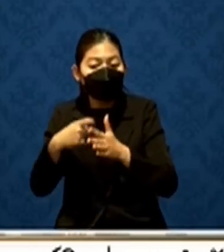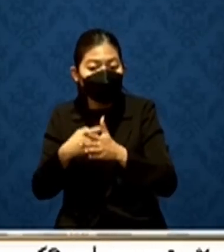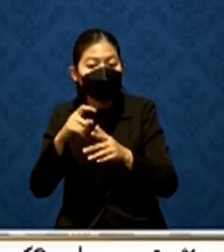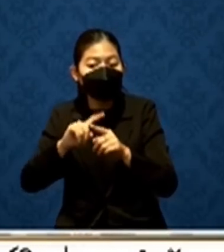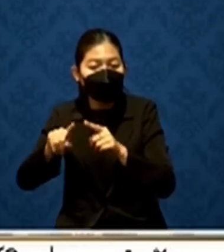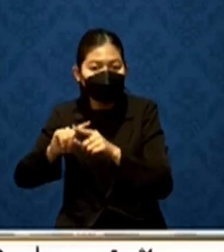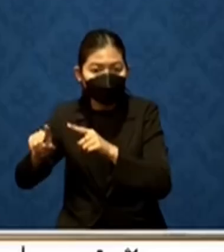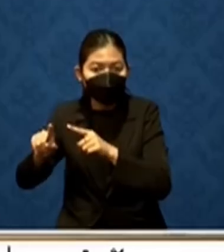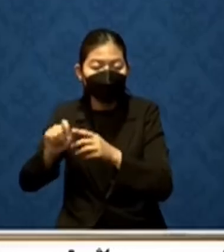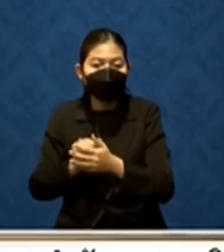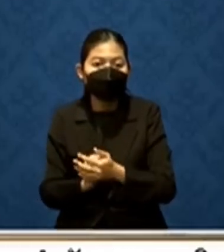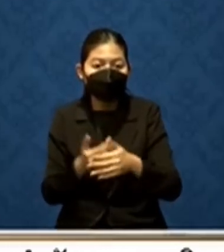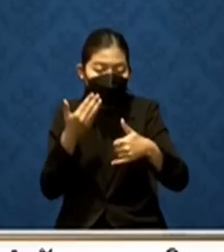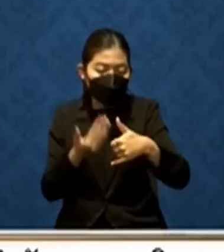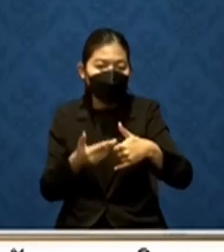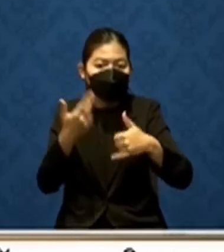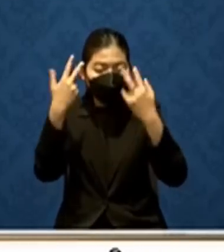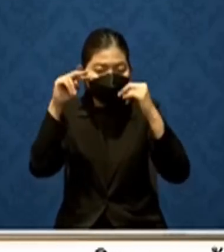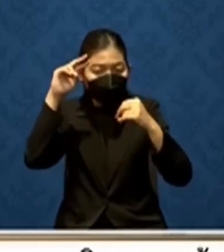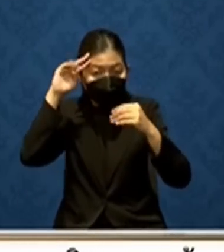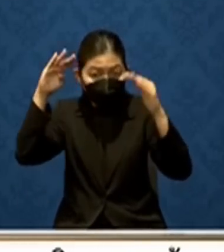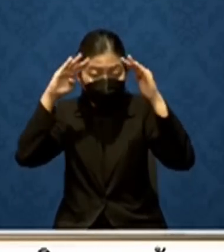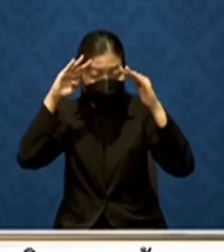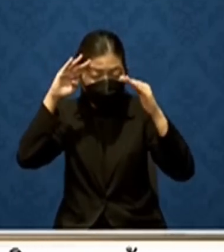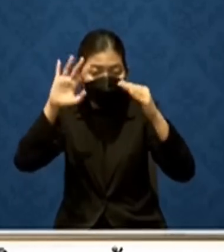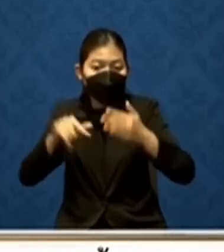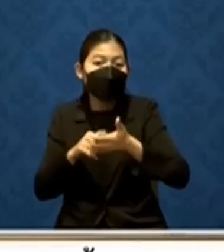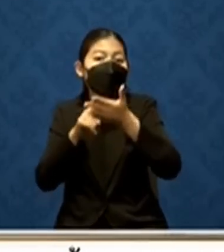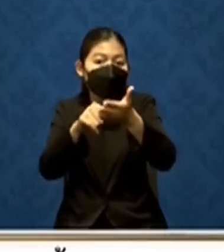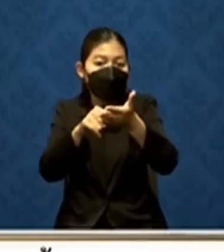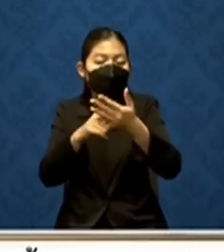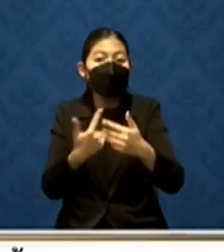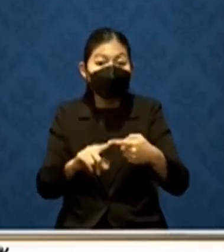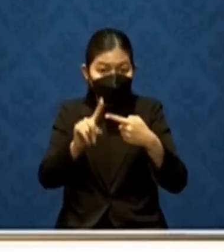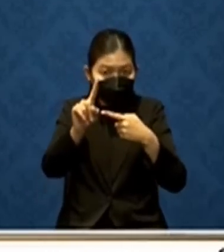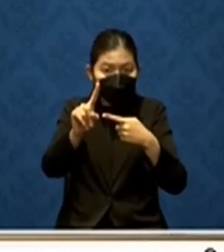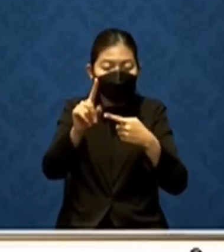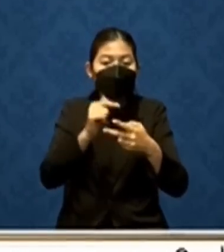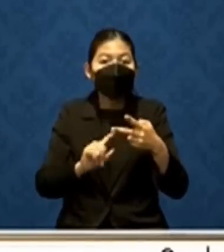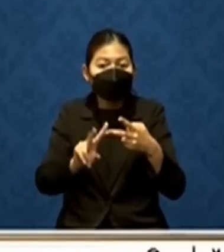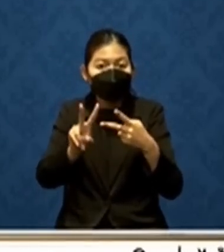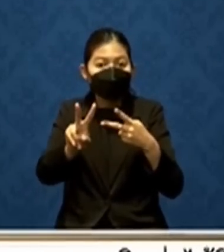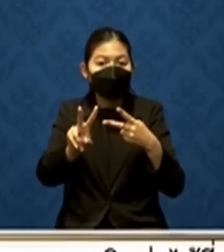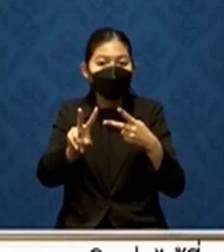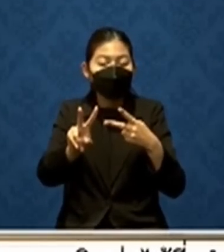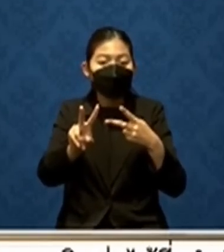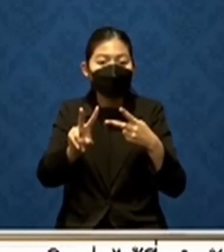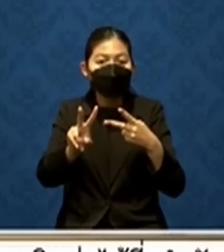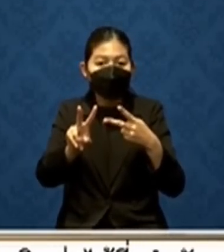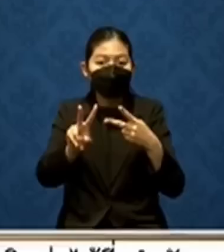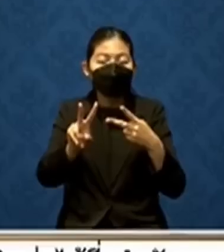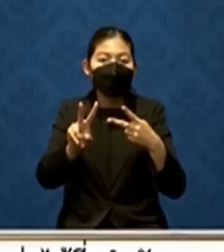ในเมื่อพวกเขาได้เสนอญัตตินั้นเป็นส่วนที่ 1ส่วนที่ 2คำถามที่กระทบกับ